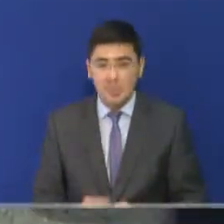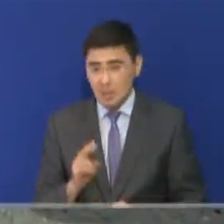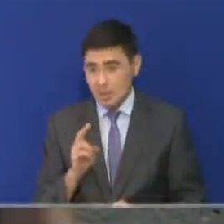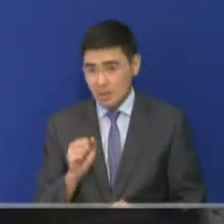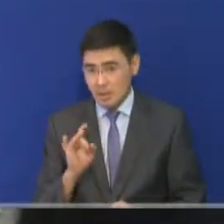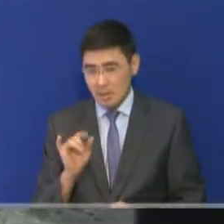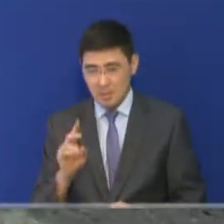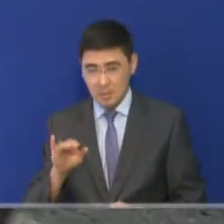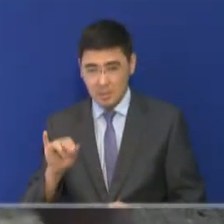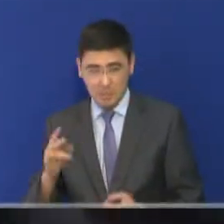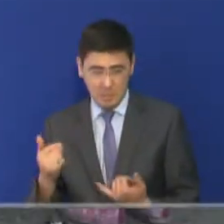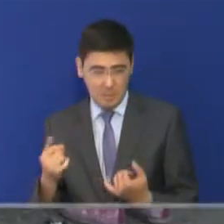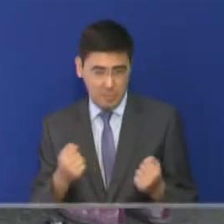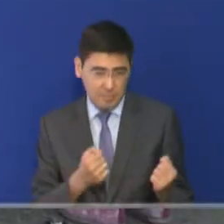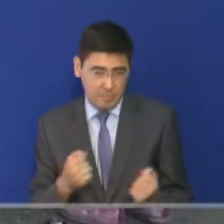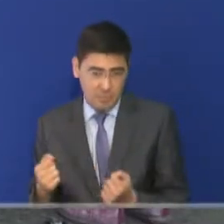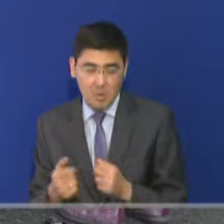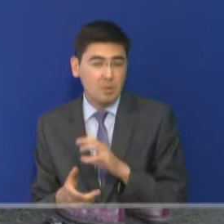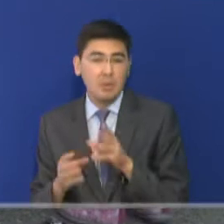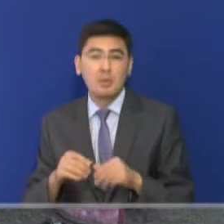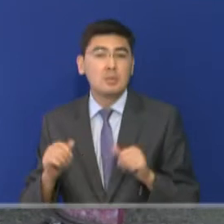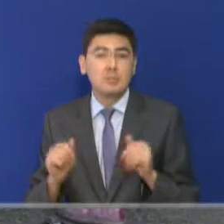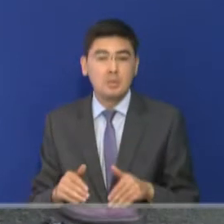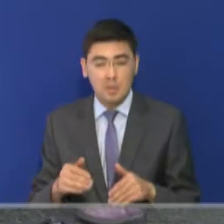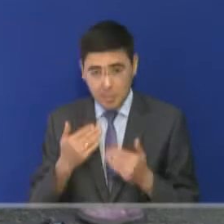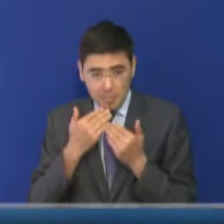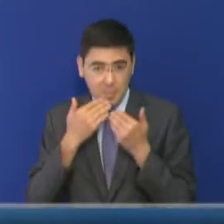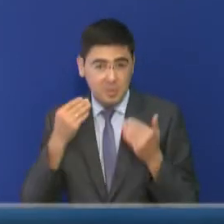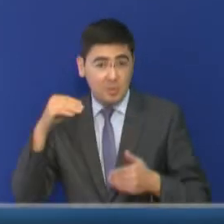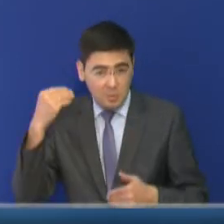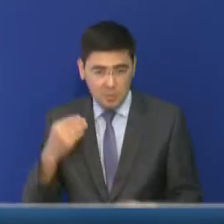ұзартылуына байланысты соңғы қоңырау салтанаты 4 маусымда өтеді.